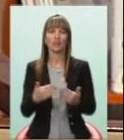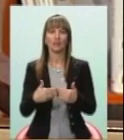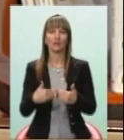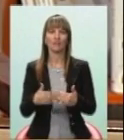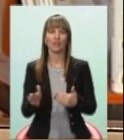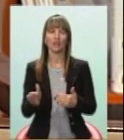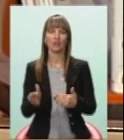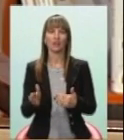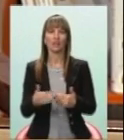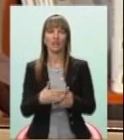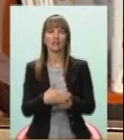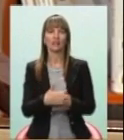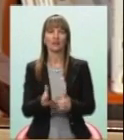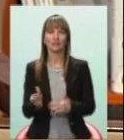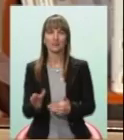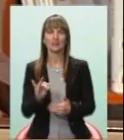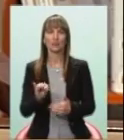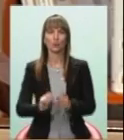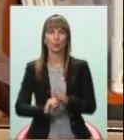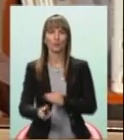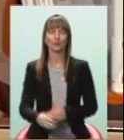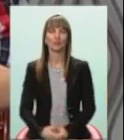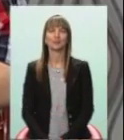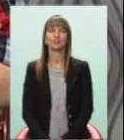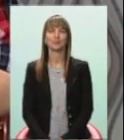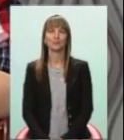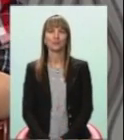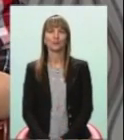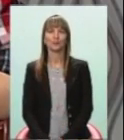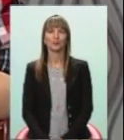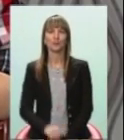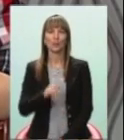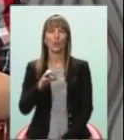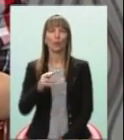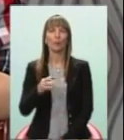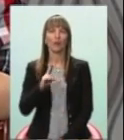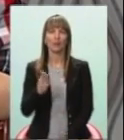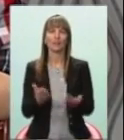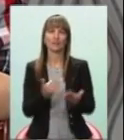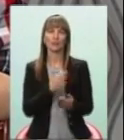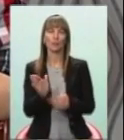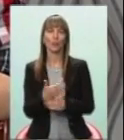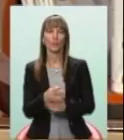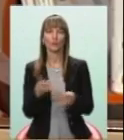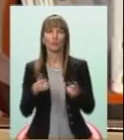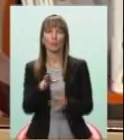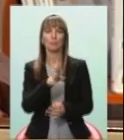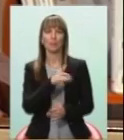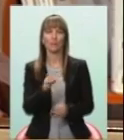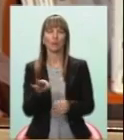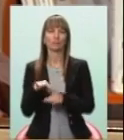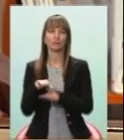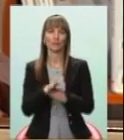дверь открывается и выбежал. Хомячок, напевно, захотел кудись на прогулянку, треба его было просто